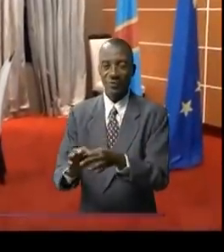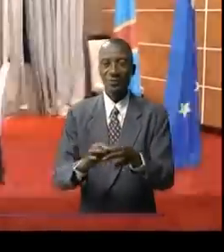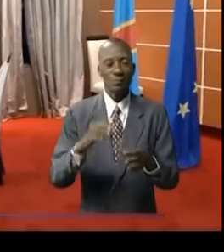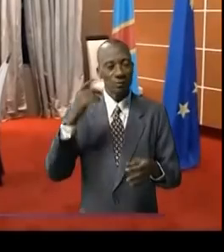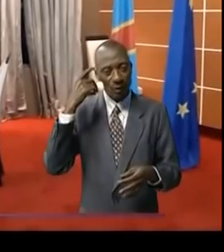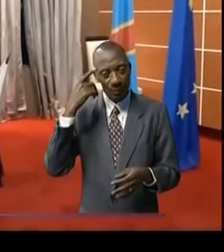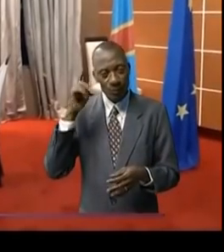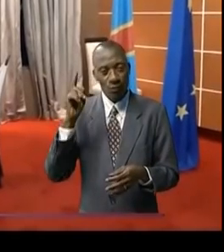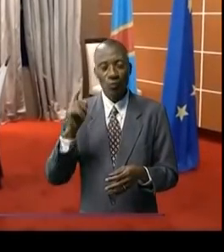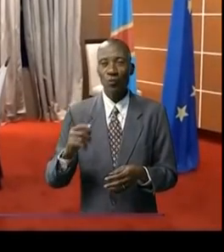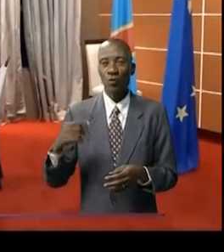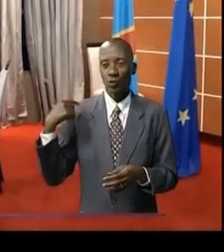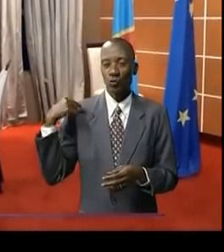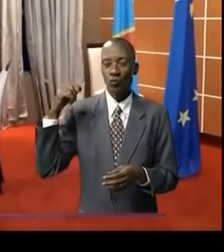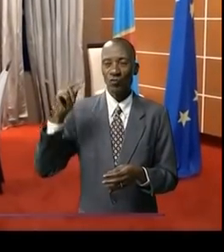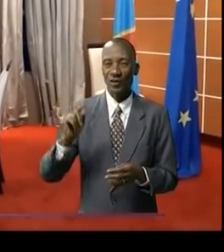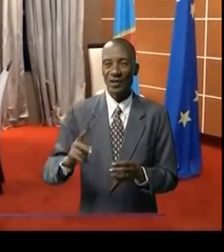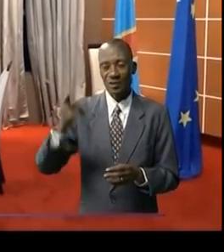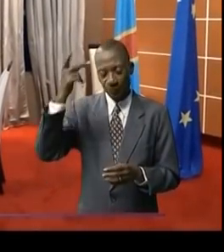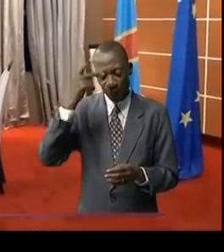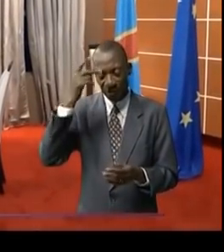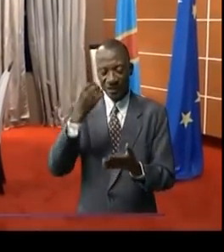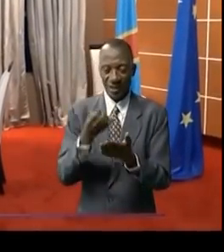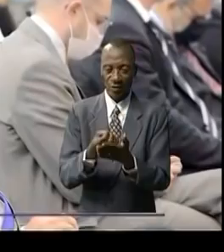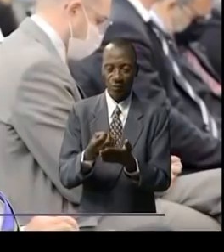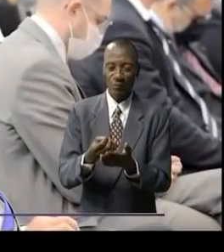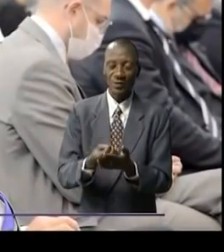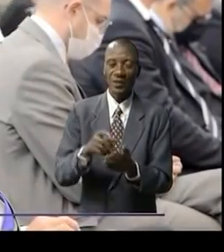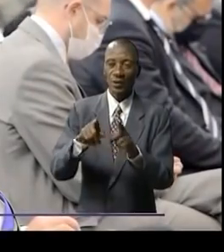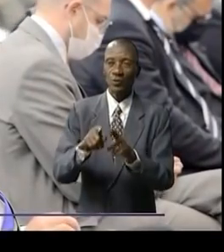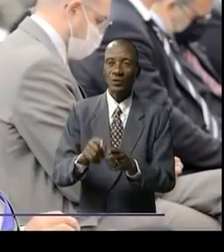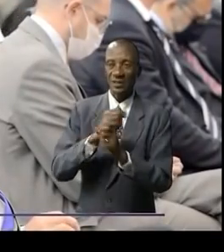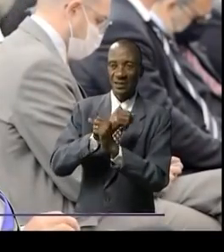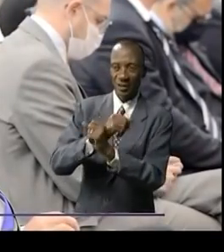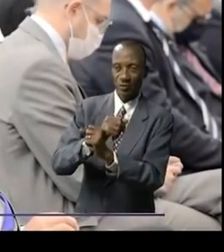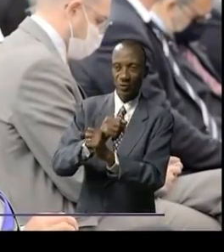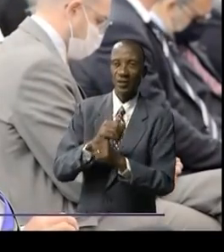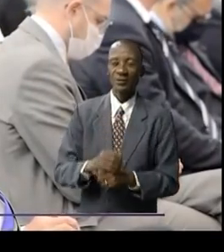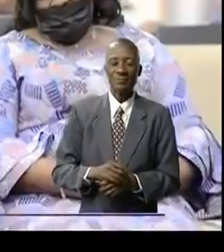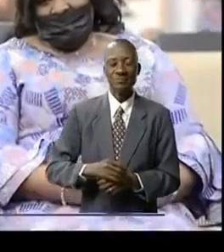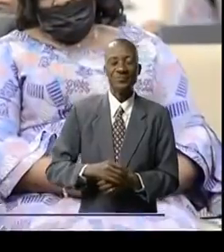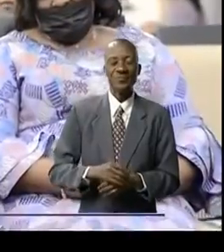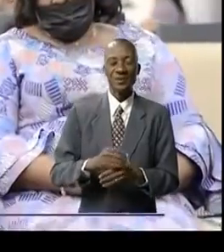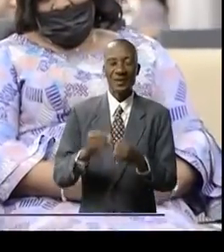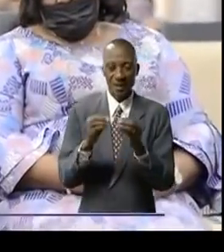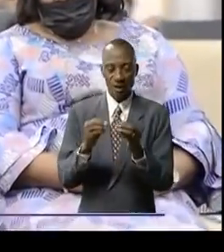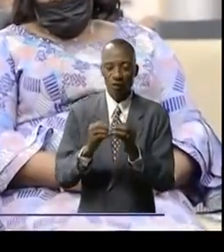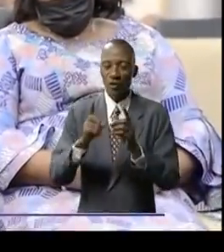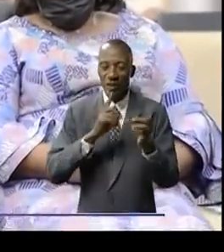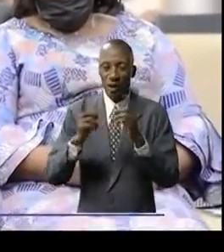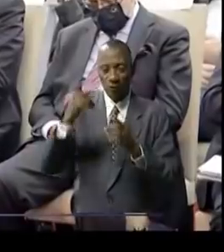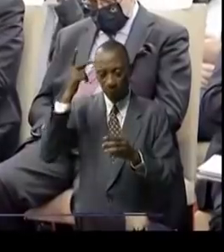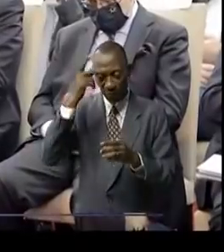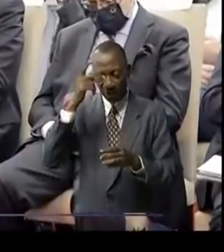secteurs de la gouvernance politique, économique et sécuritaire. La troisième session du dialogue politique entre la RDC et